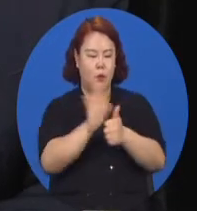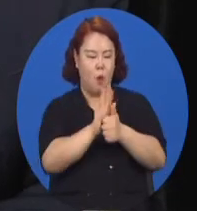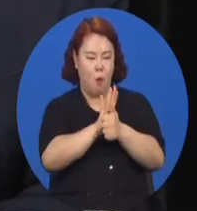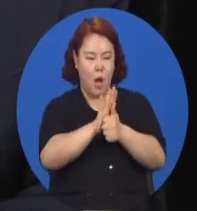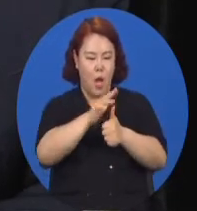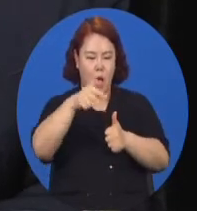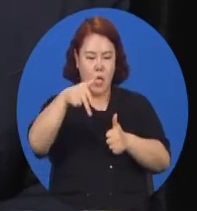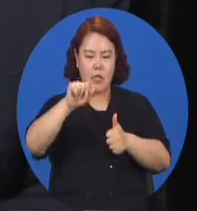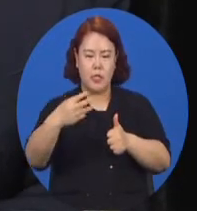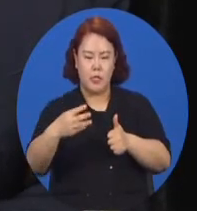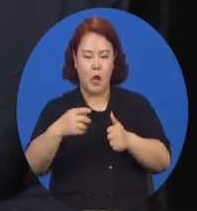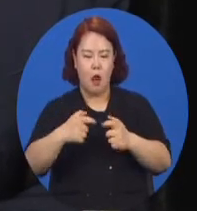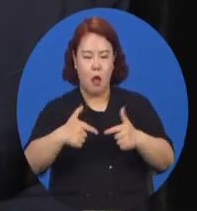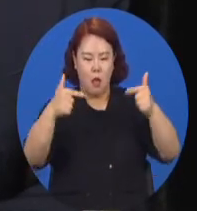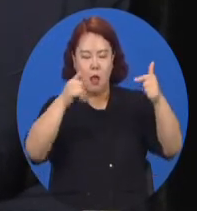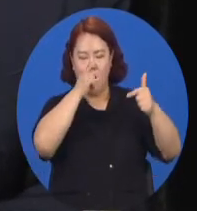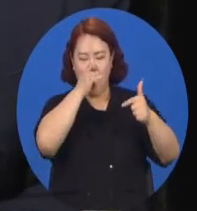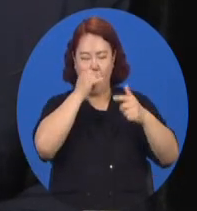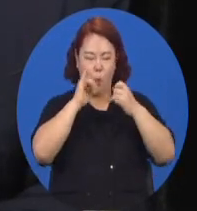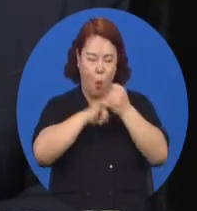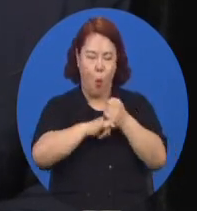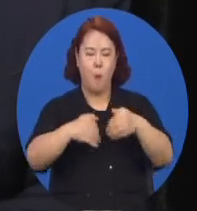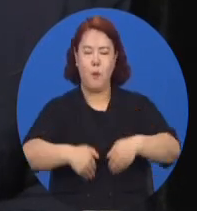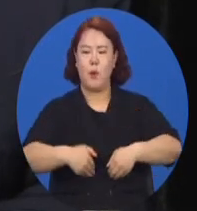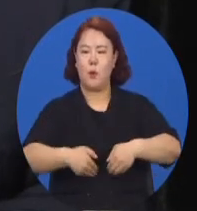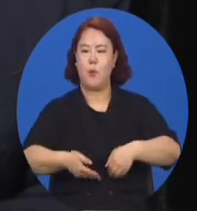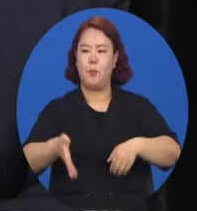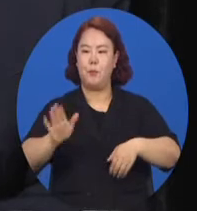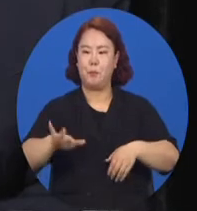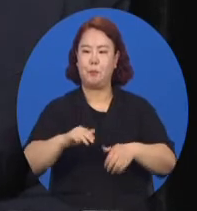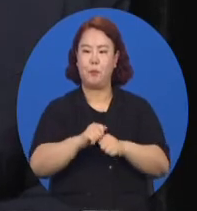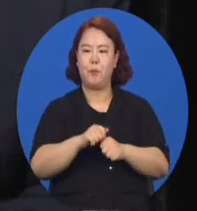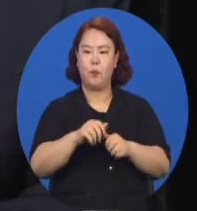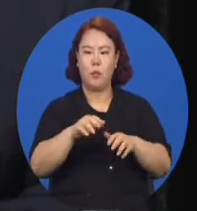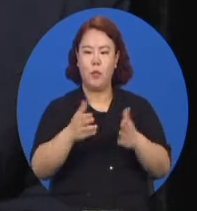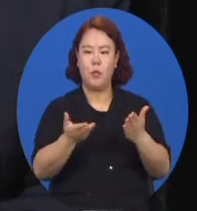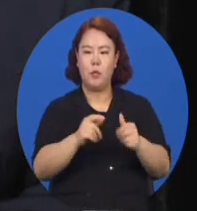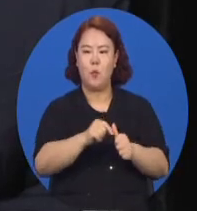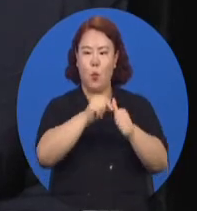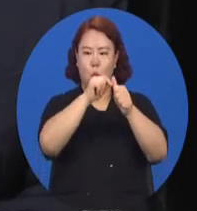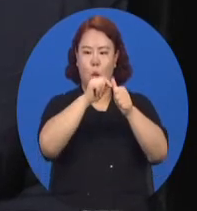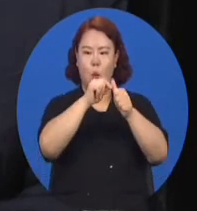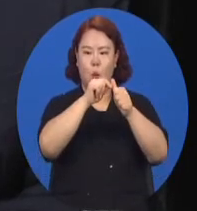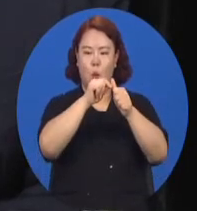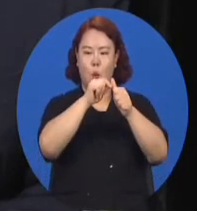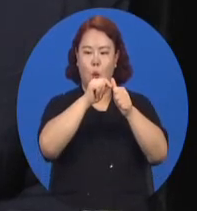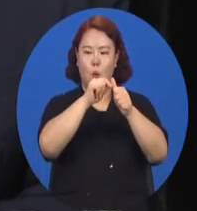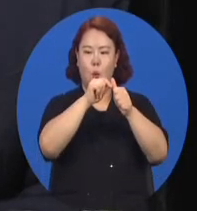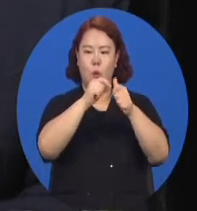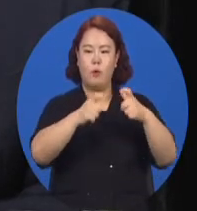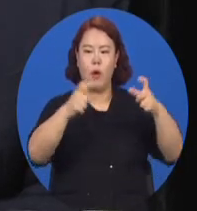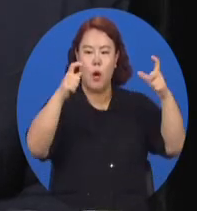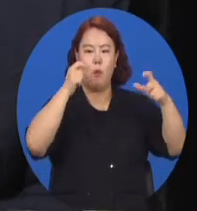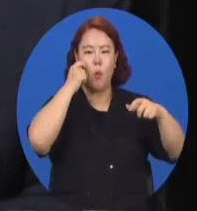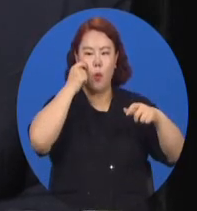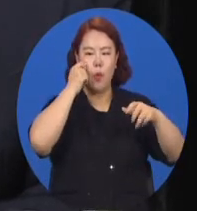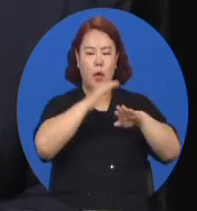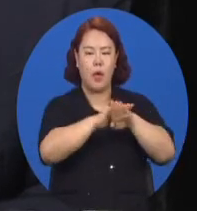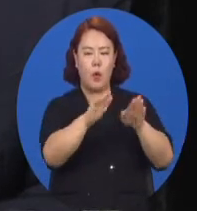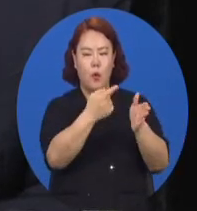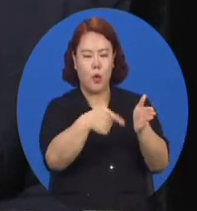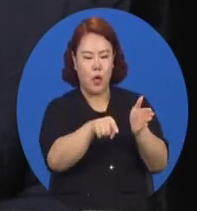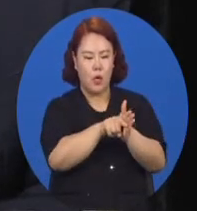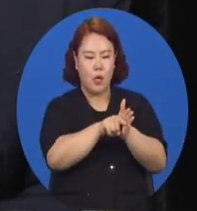때문에 반드시 필요한 부분인데도 이렇게 고용을 확대시키지 못하는 부분을 해소하기 위해서 우리는 주말